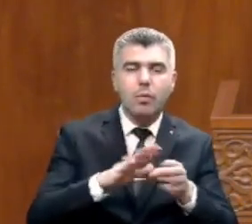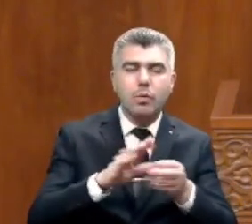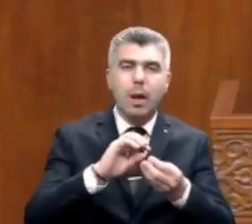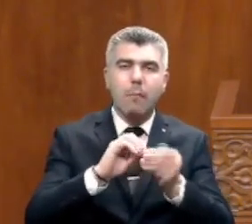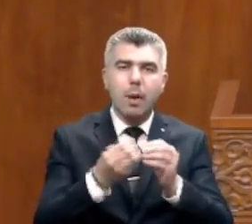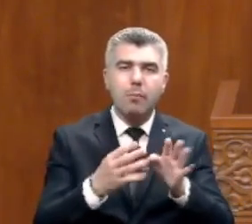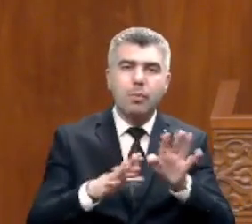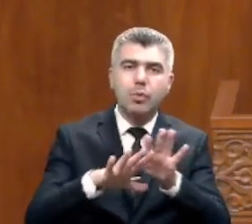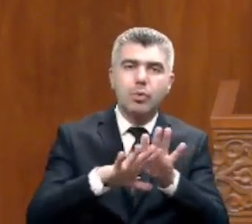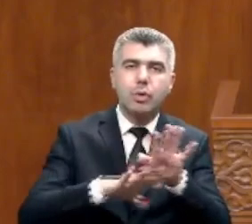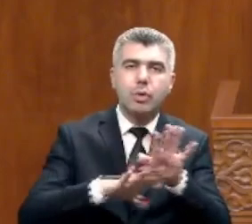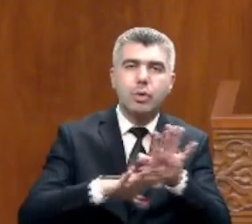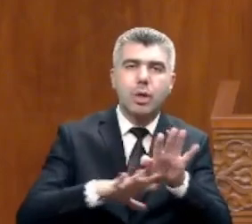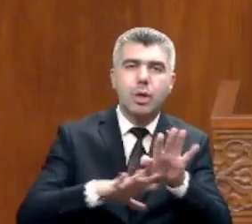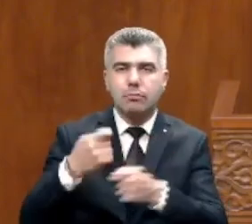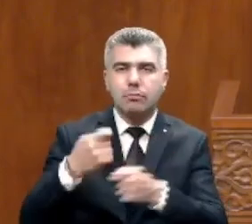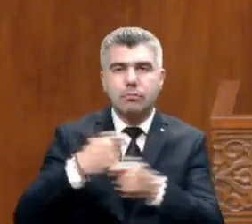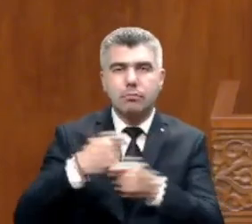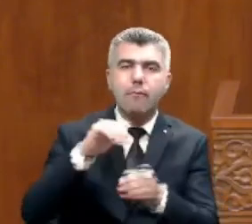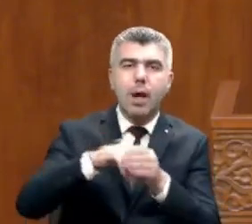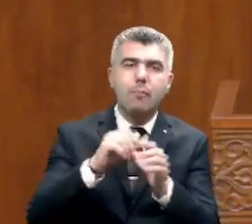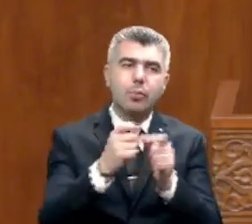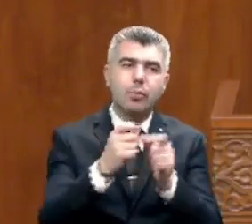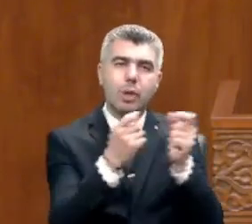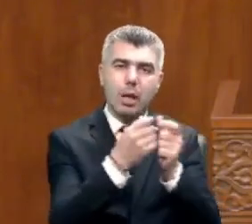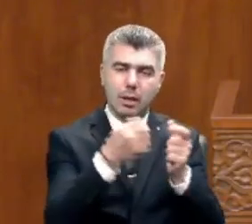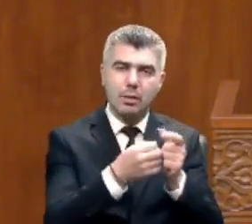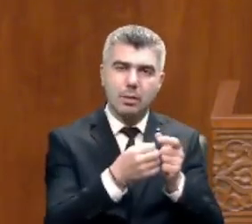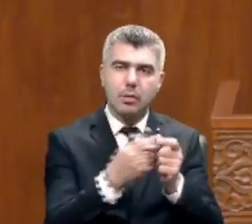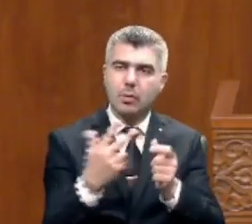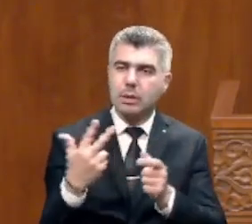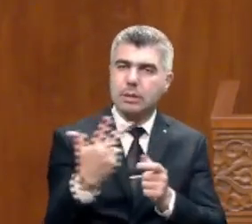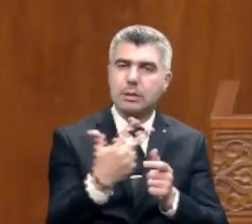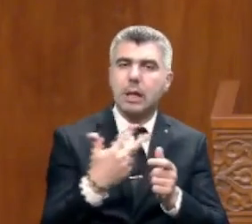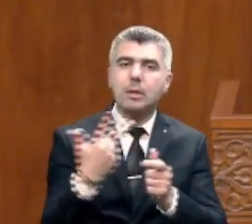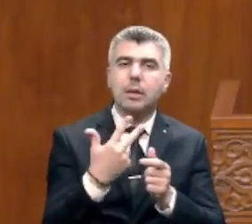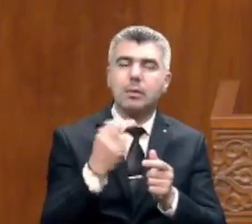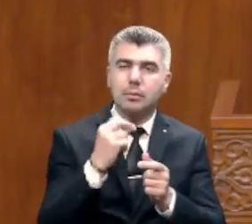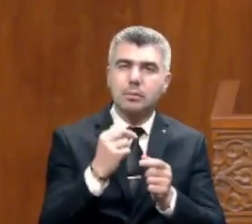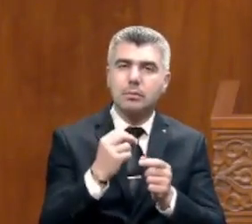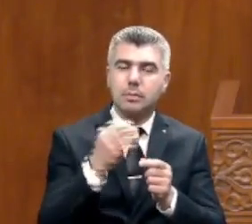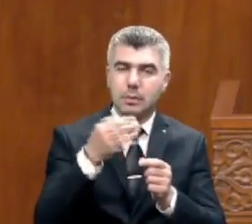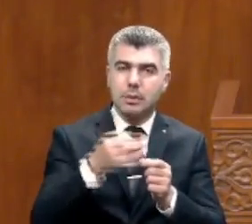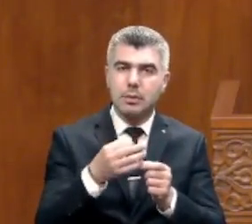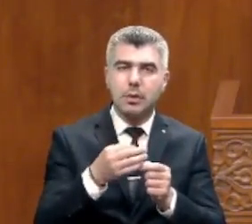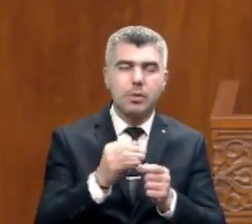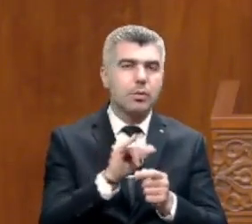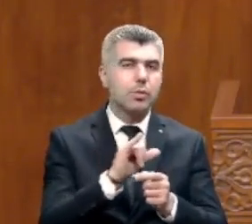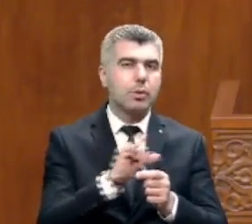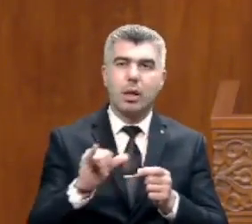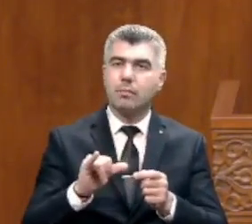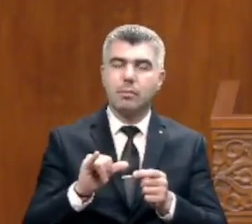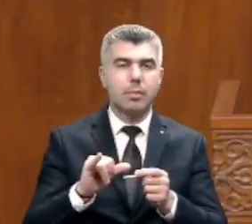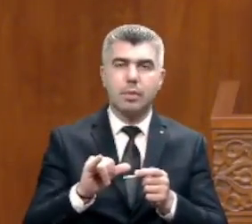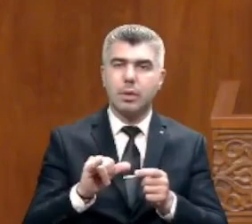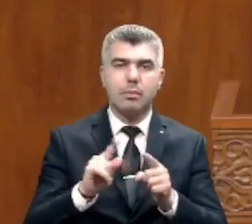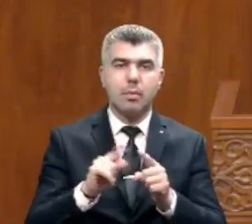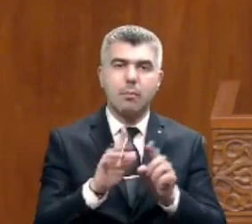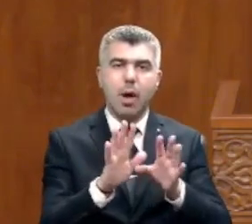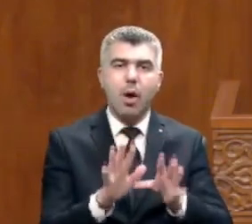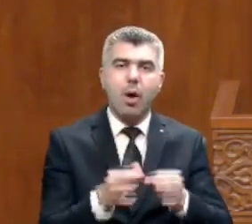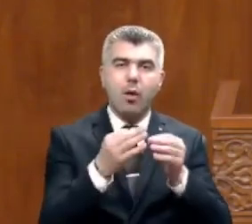والاقتصاديه داخل المقاوله وبين الاطراف الثلاث ومدى قدرتها على تحقيق